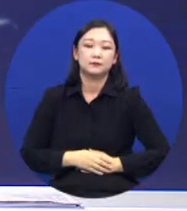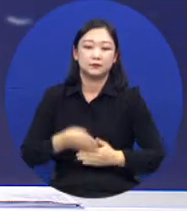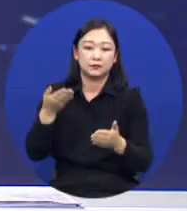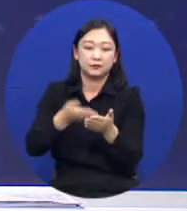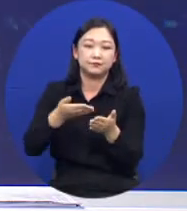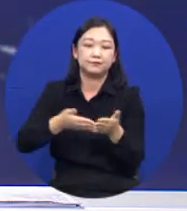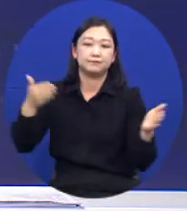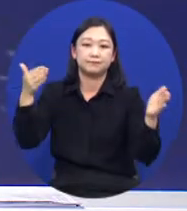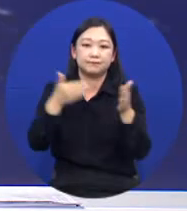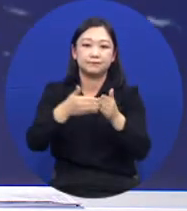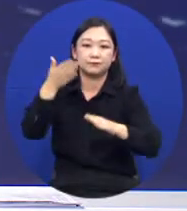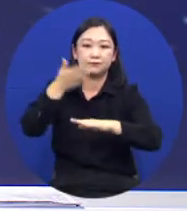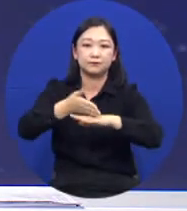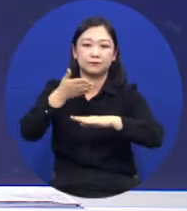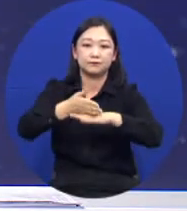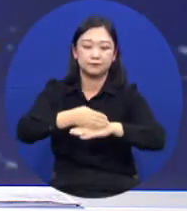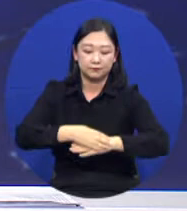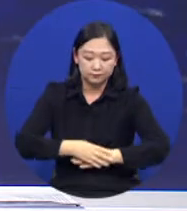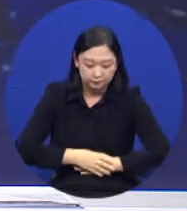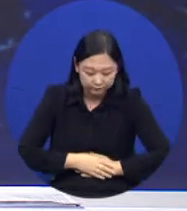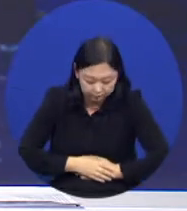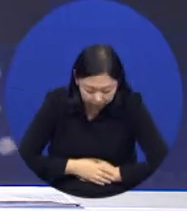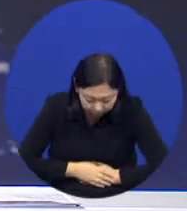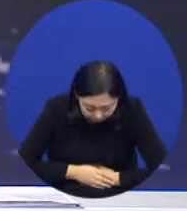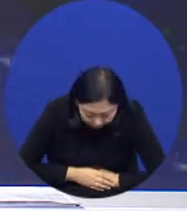뉴스를 마칩니다 여러분 고맙습니다